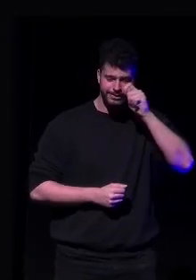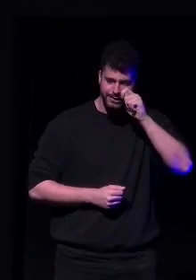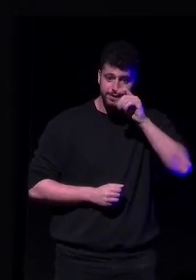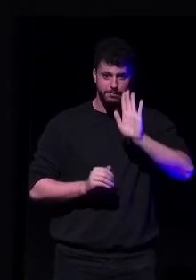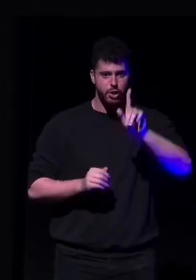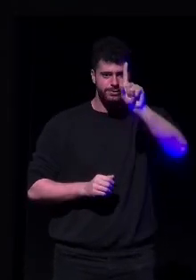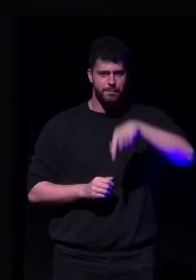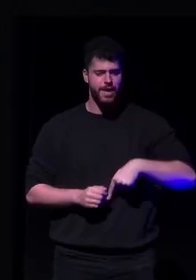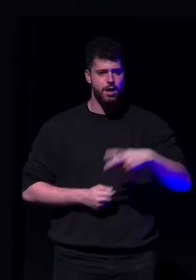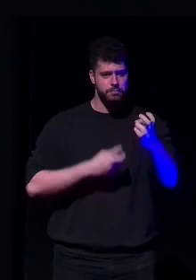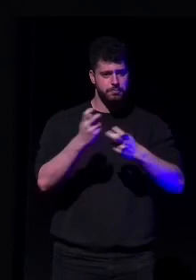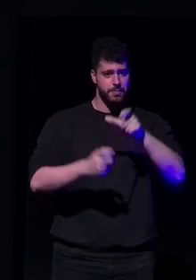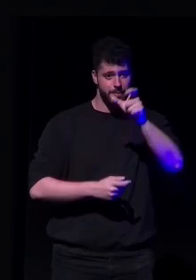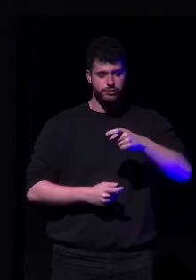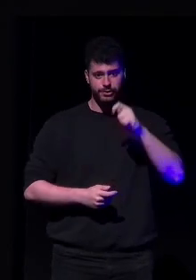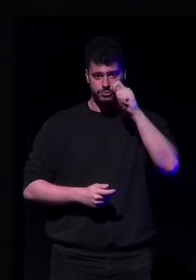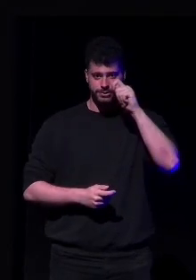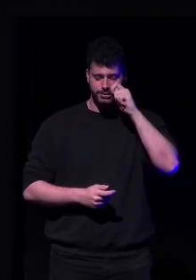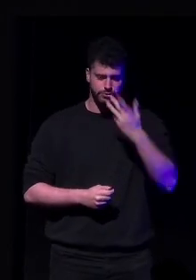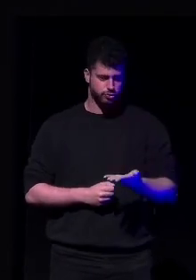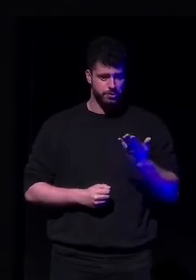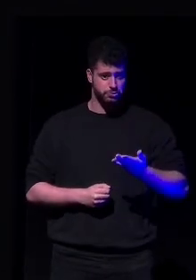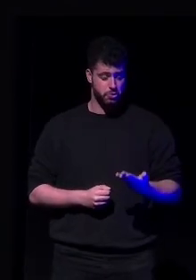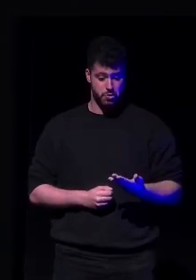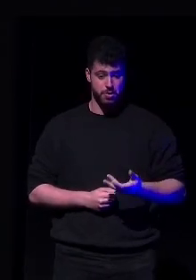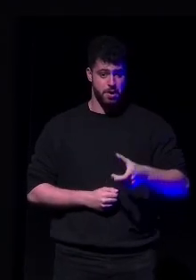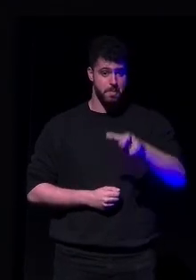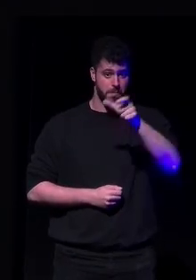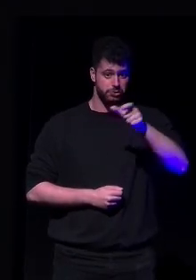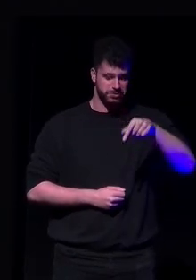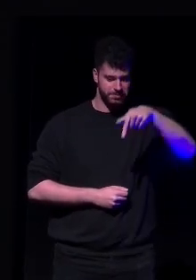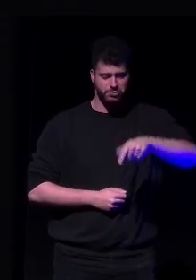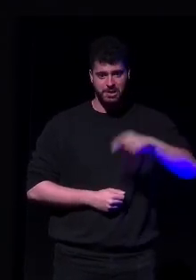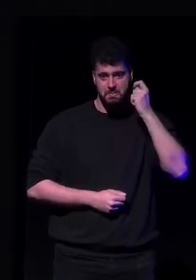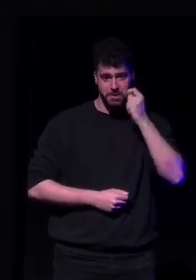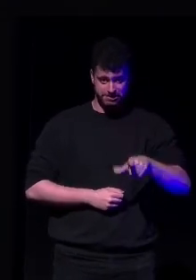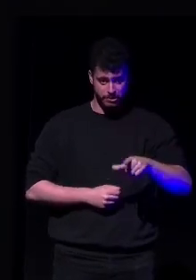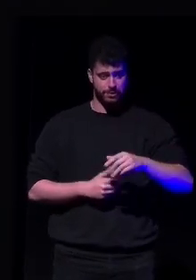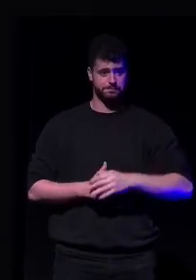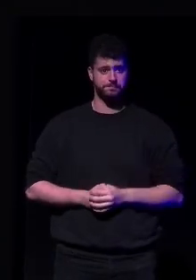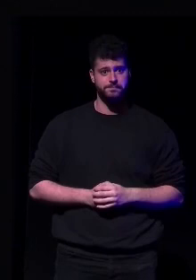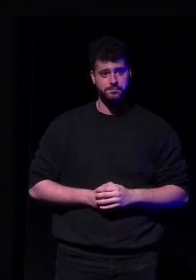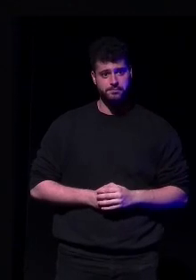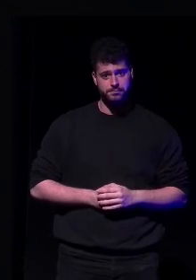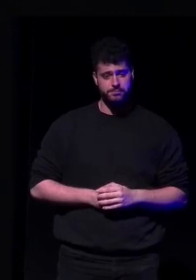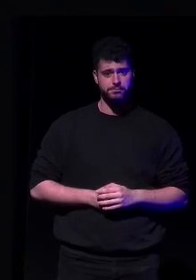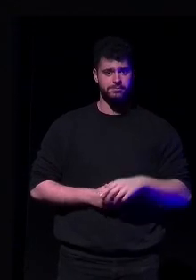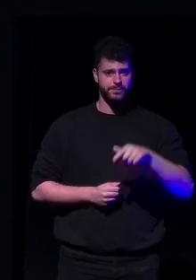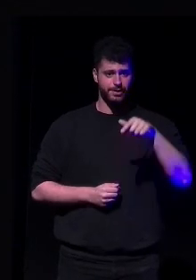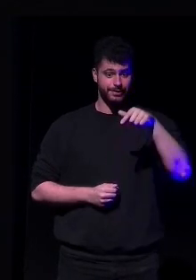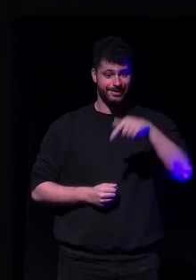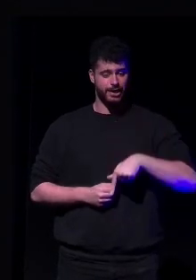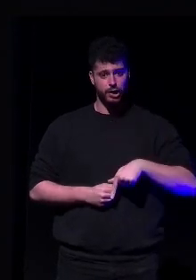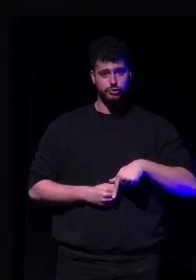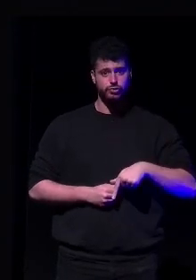turistes al nostre voltant, especialment els que vivim aquí a les comarques de Girona. Llavors, aquesta visió amb aquests